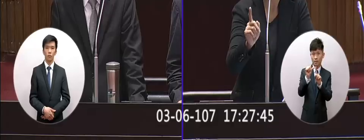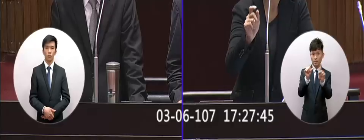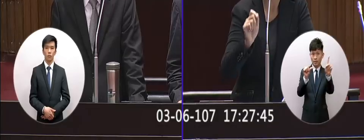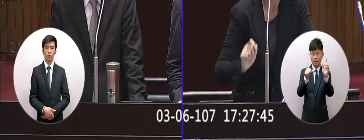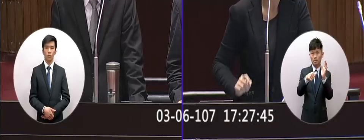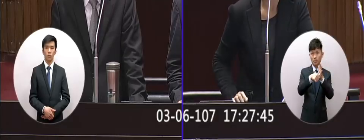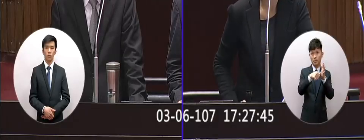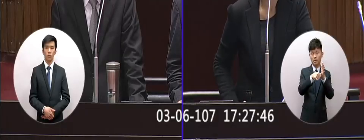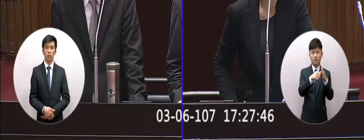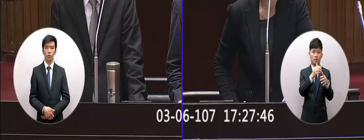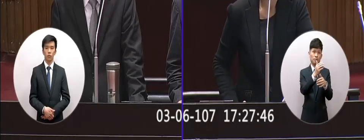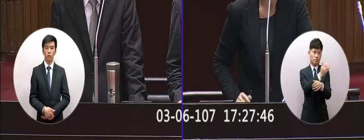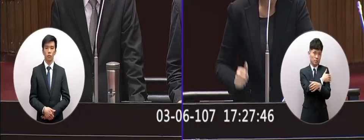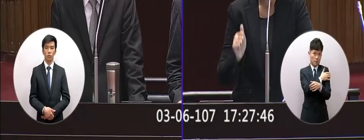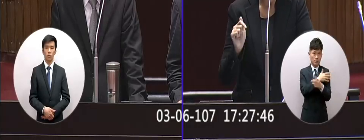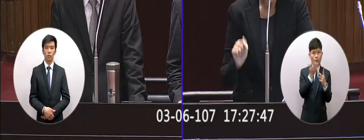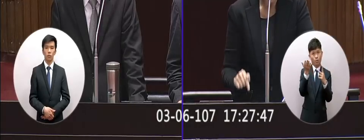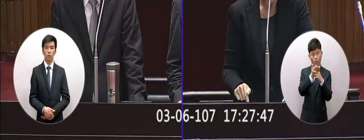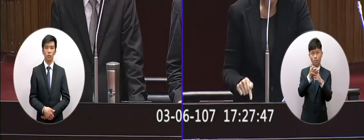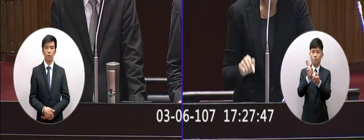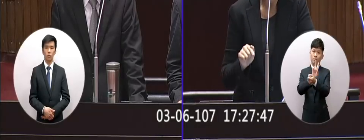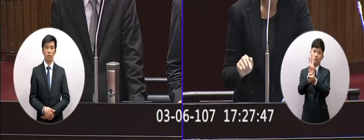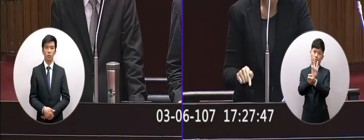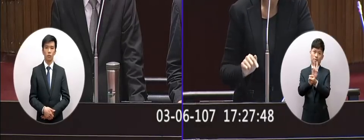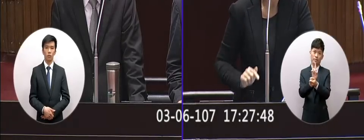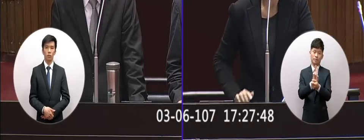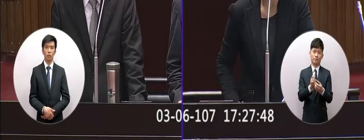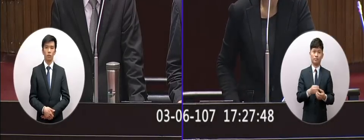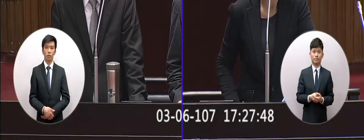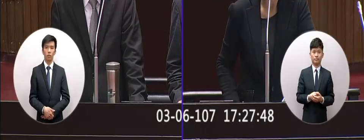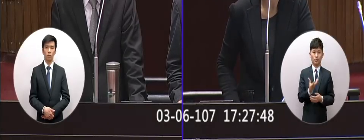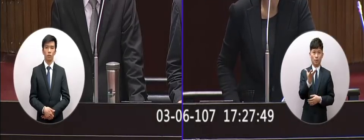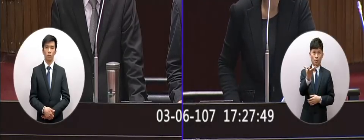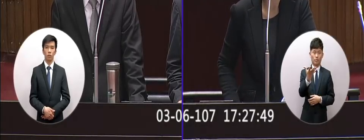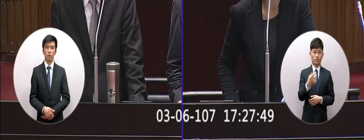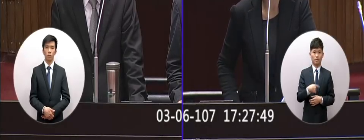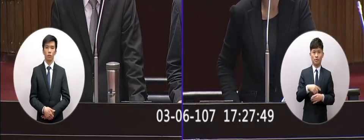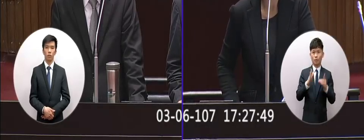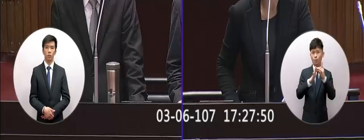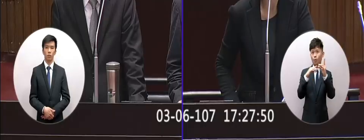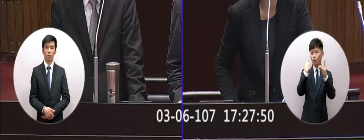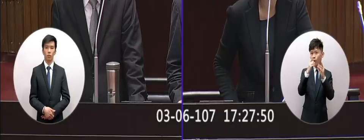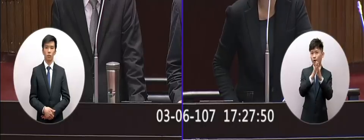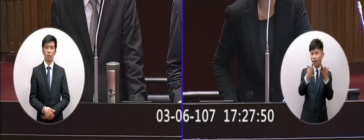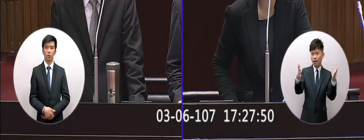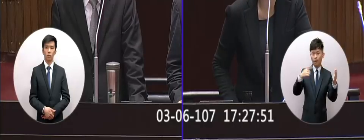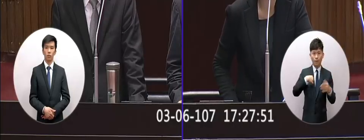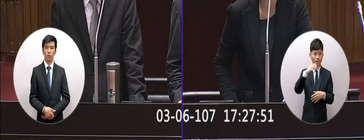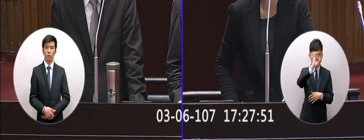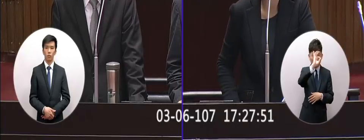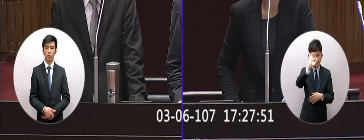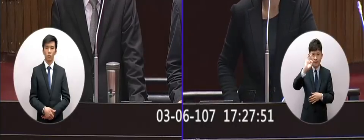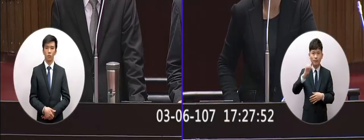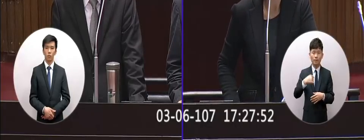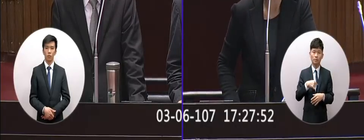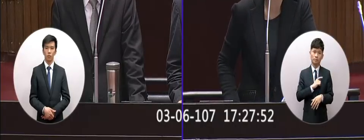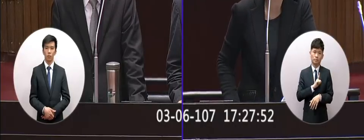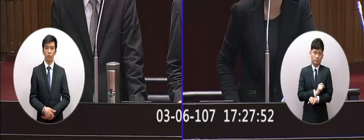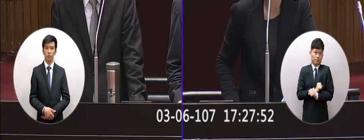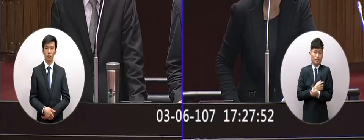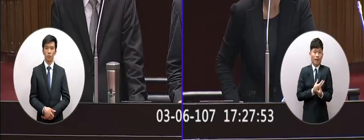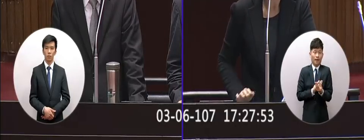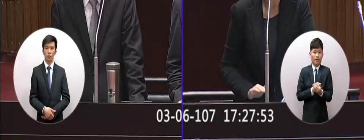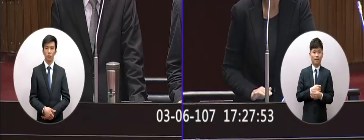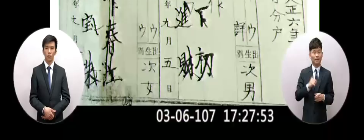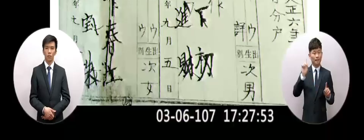姓陈，就是姓林。你看这一个户口名簿，好巧不巧，我找的时候其实没有注意到，好巧